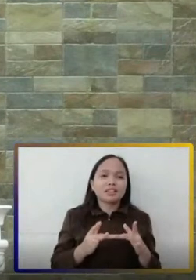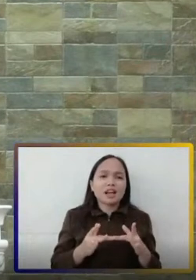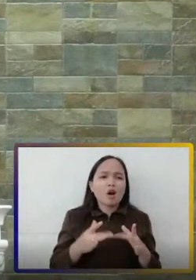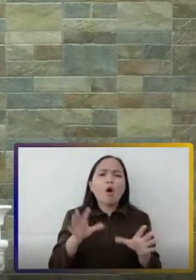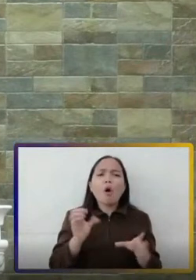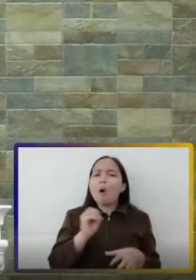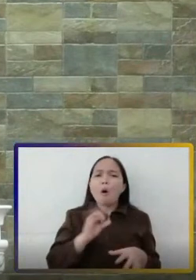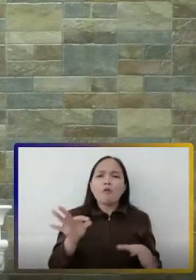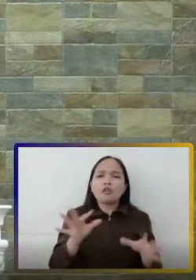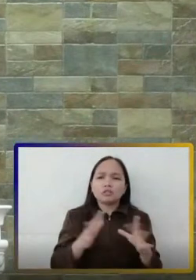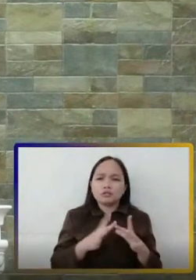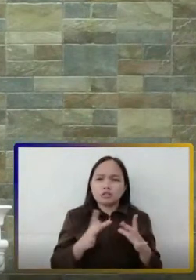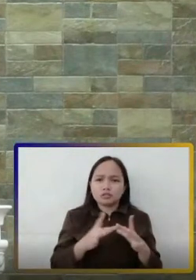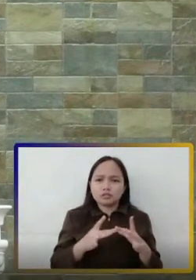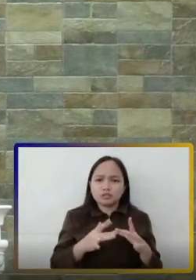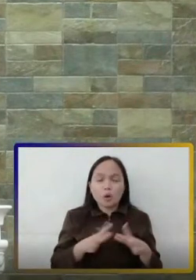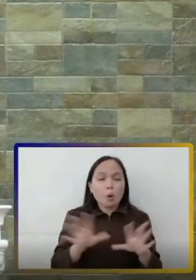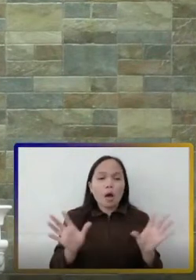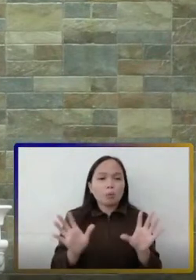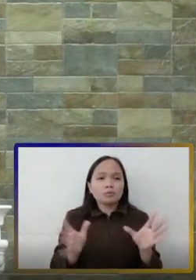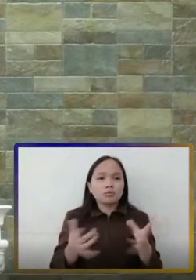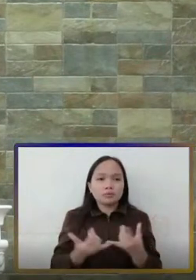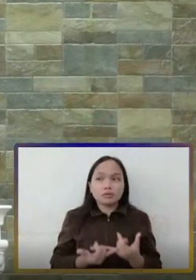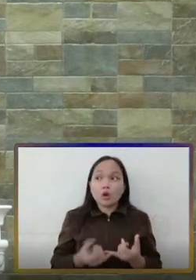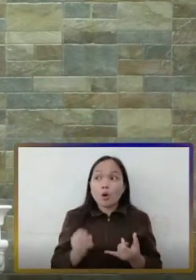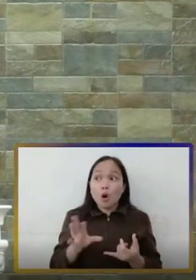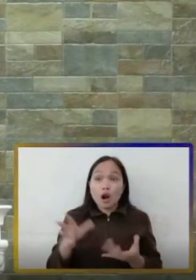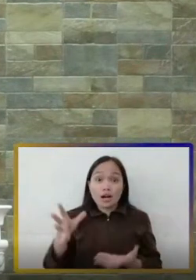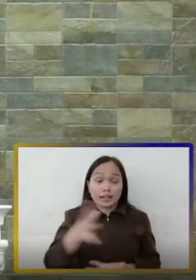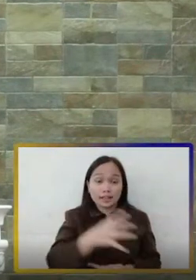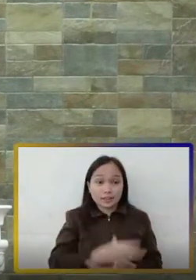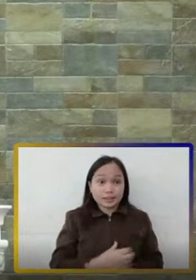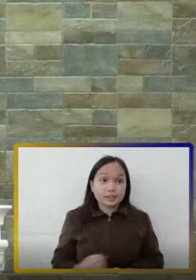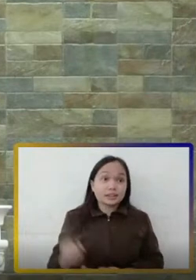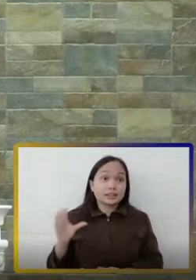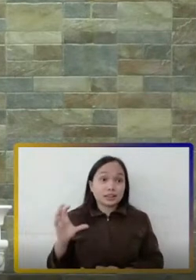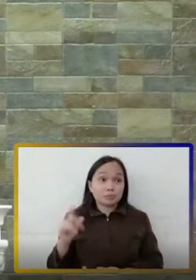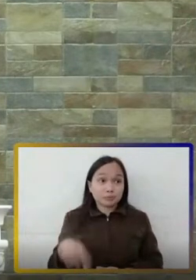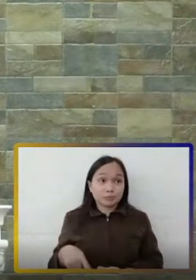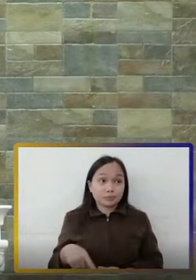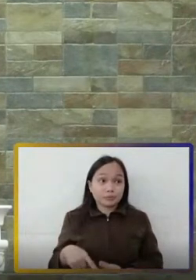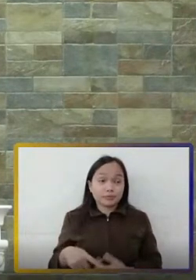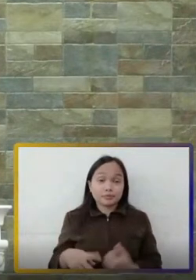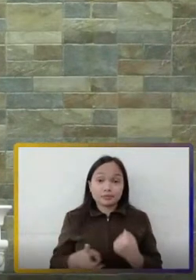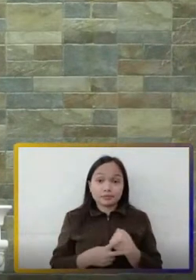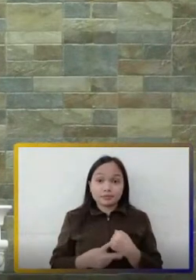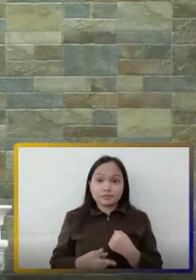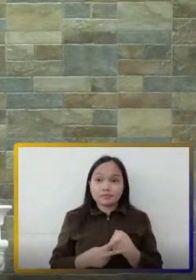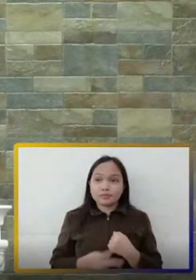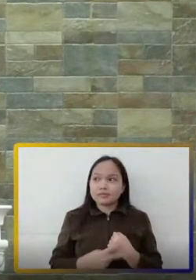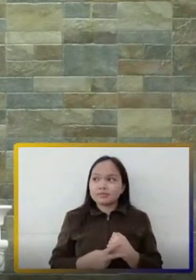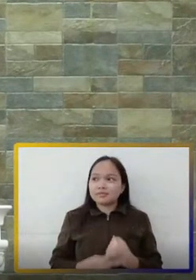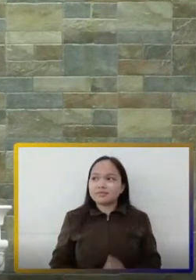Hugutin, tanggalin. Wala muna ngayon. Or kunin yung cellphone. Dito lang ang lalagyan niyan.